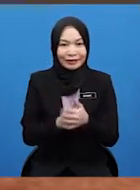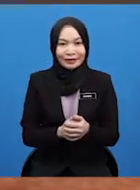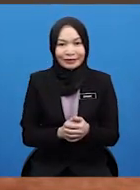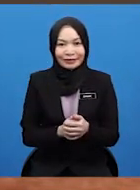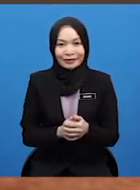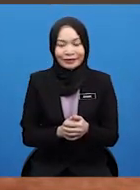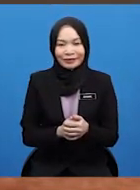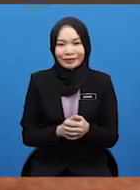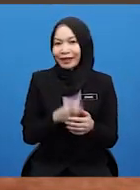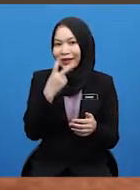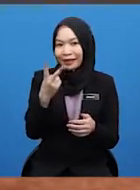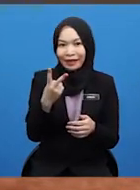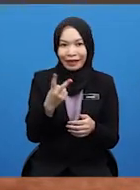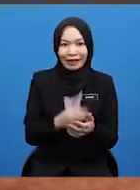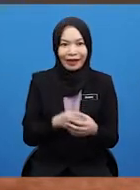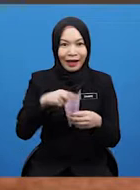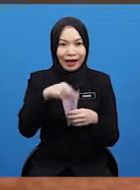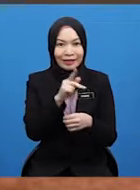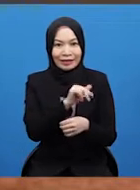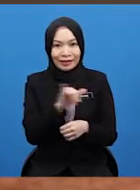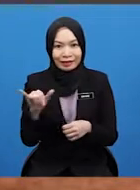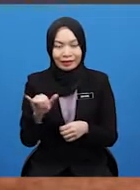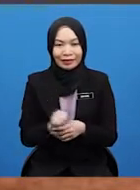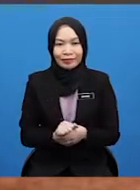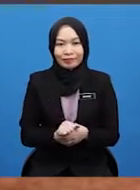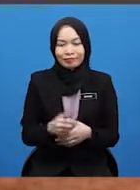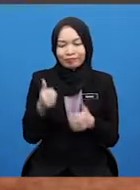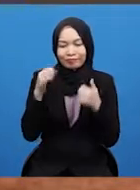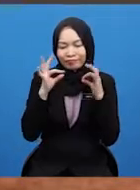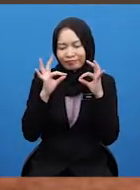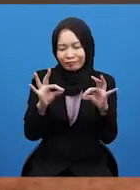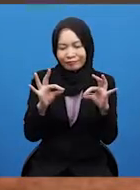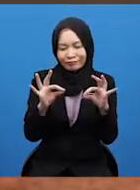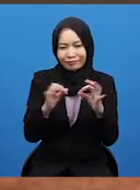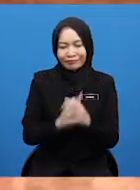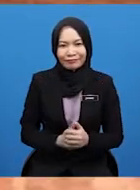tadi. Lihatlah hasilnya. Hebat kan?